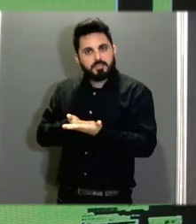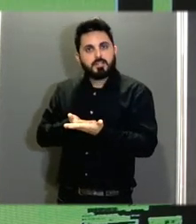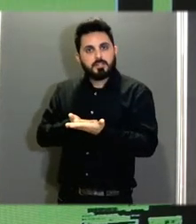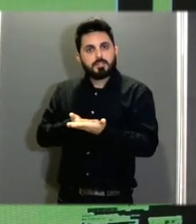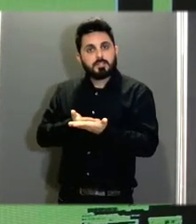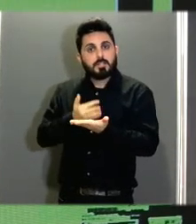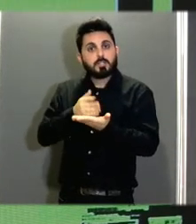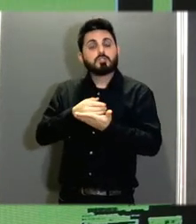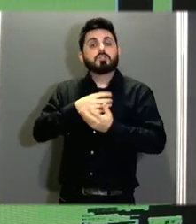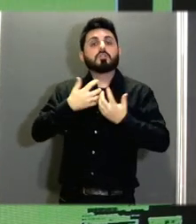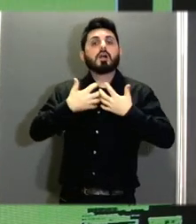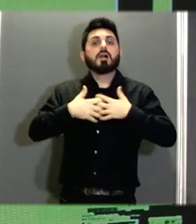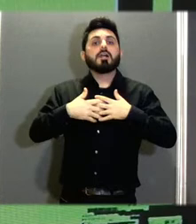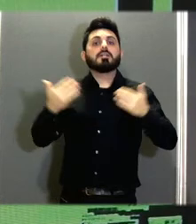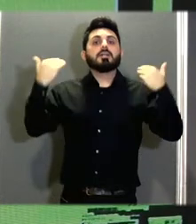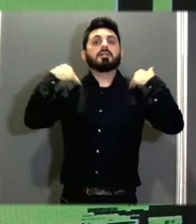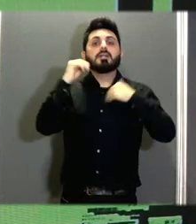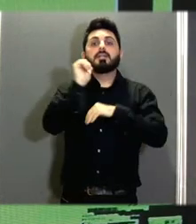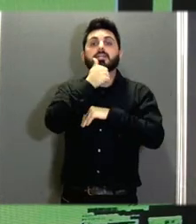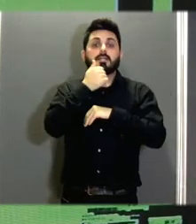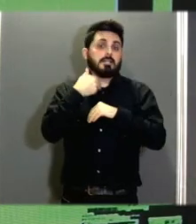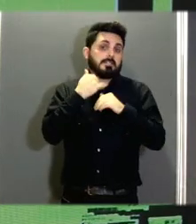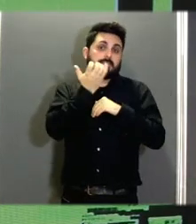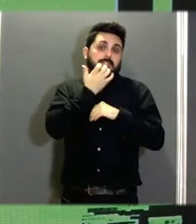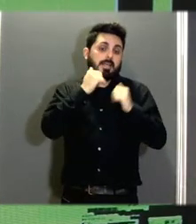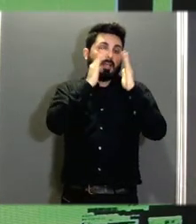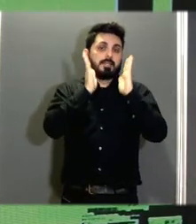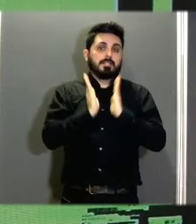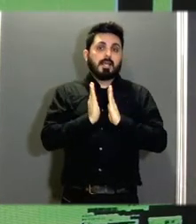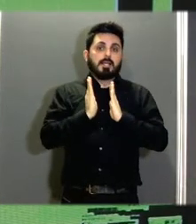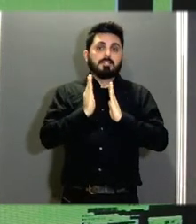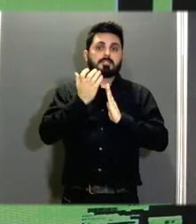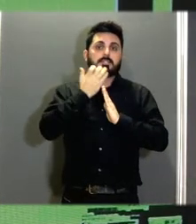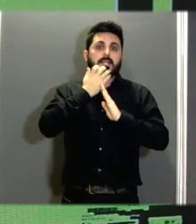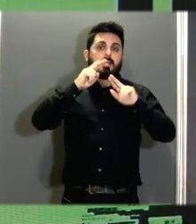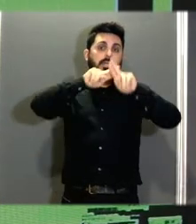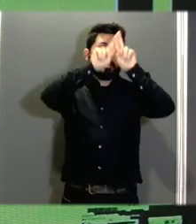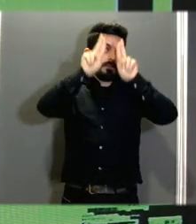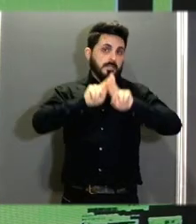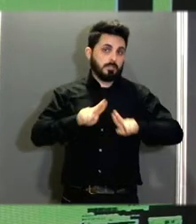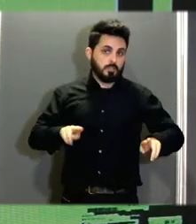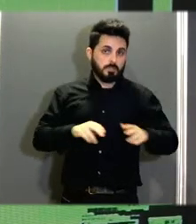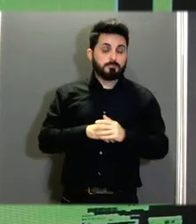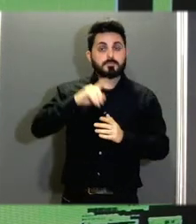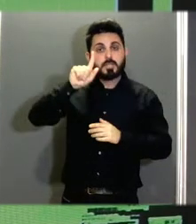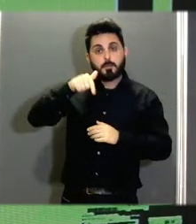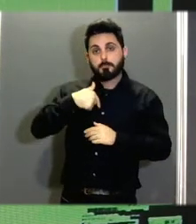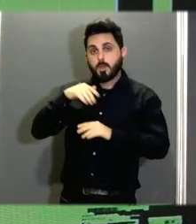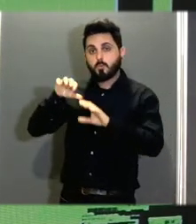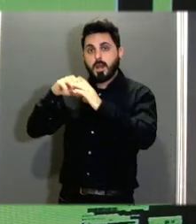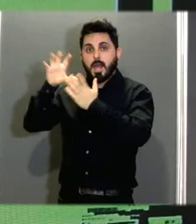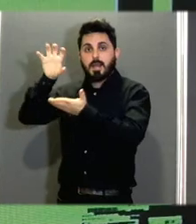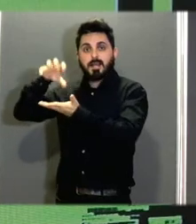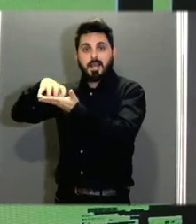entitats en presència internacional. I cal una caixa de solidaritat externa al govern, tant espanyol com